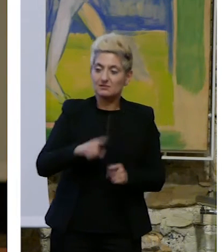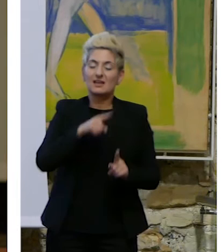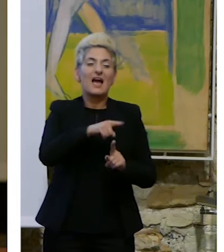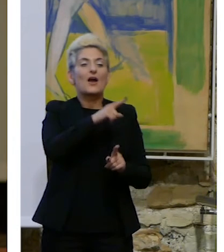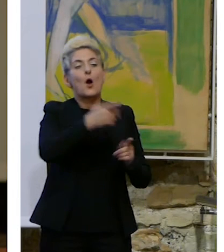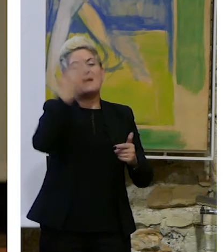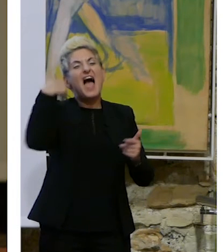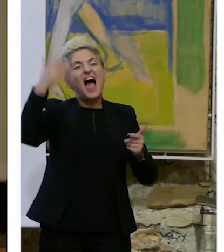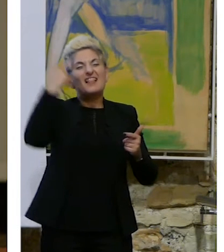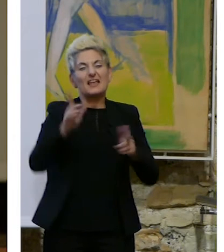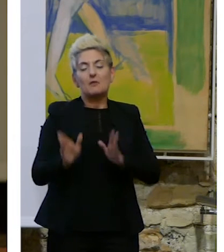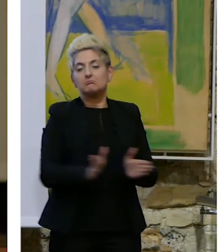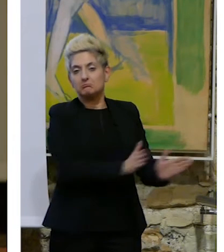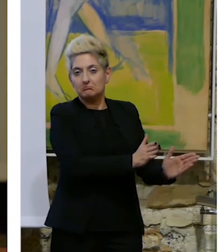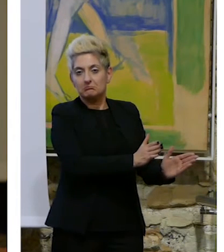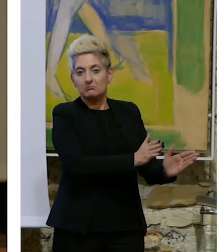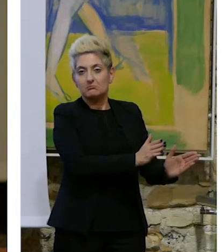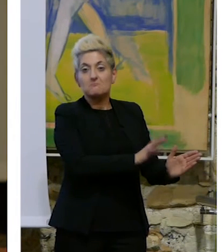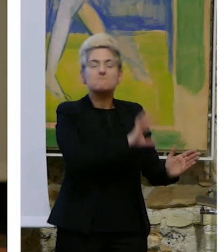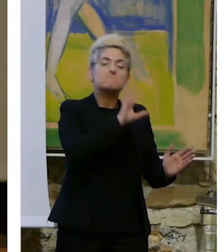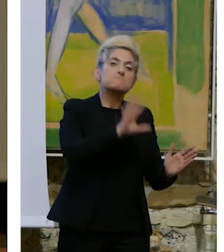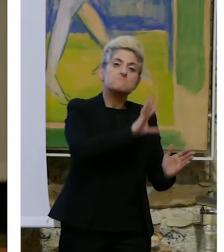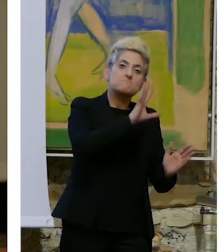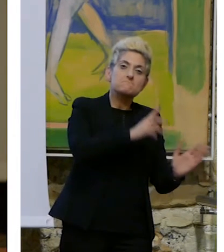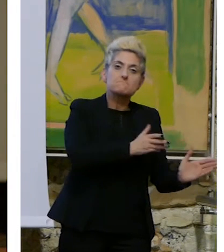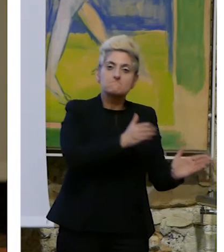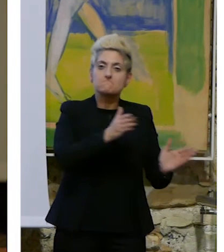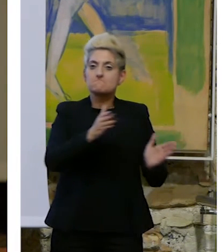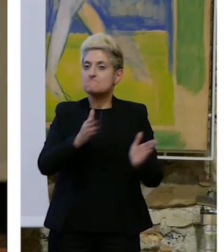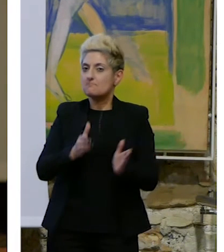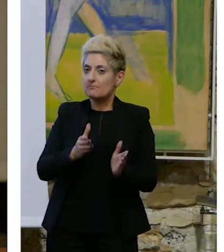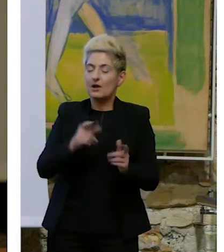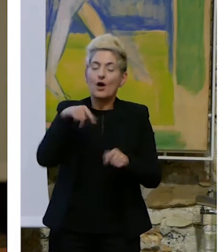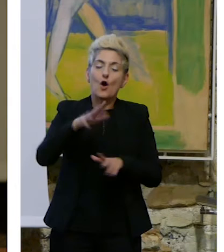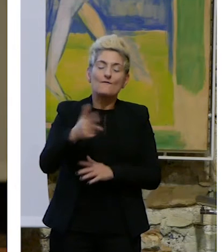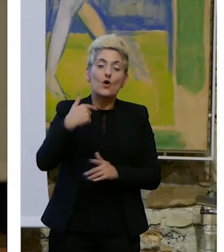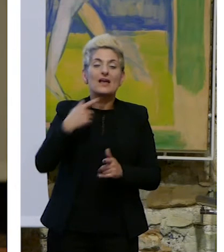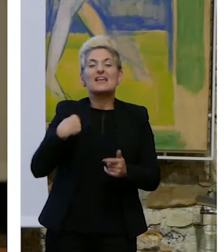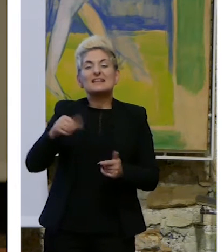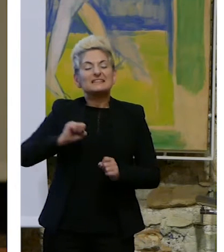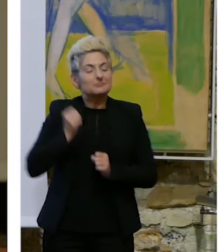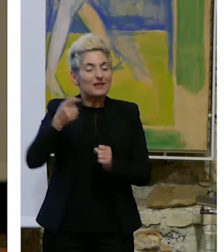siamo in un momento intrigante. A me spiace solo di non esserci fra 120 anni, perché